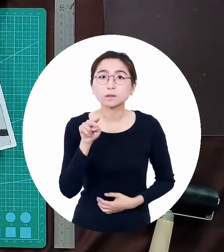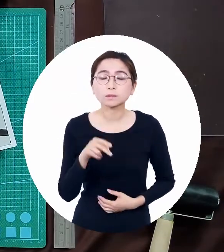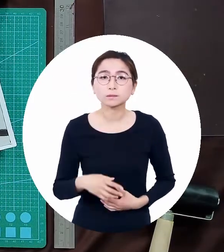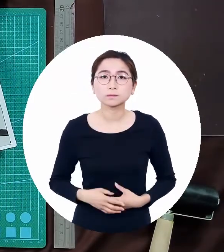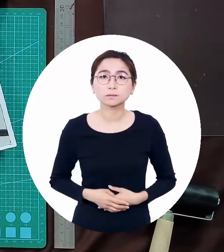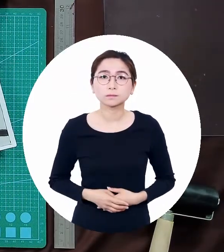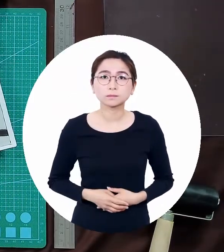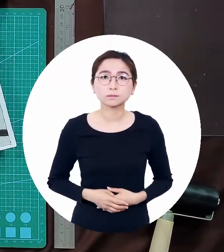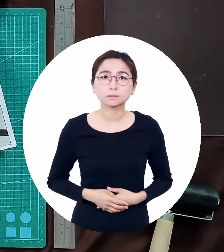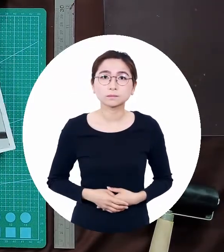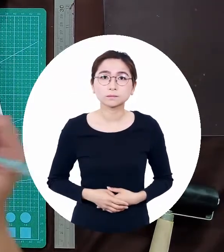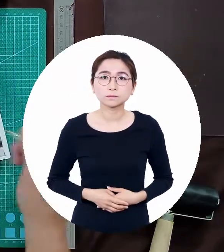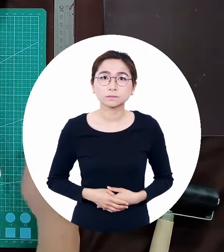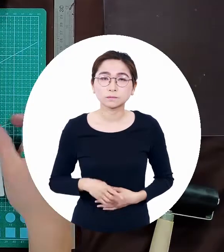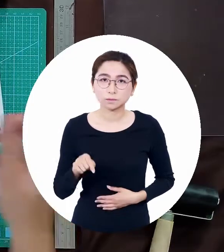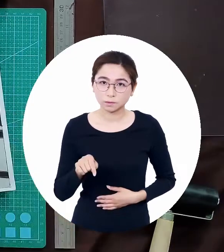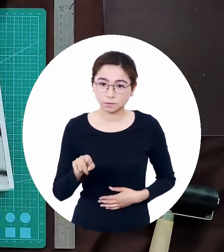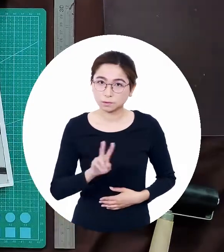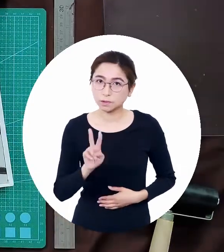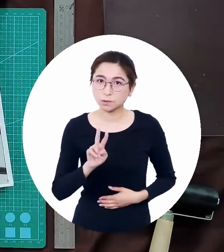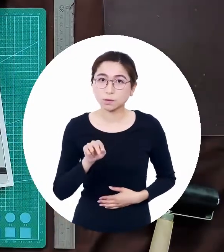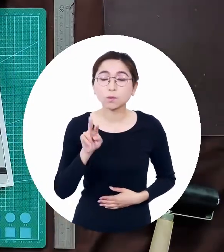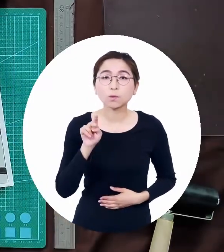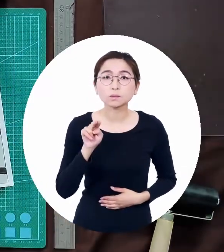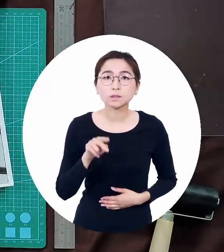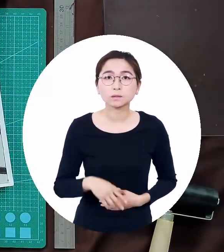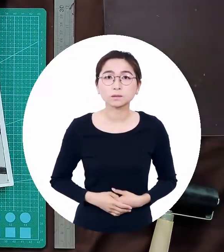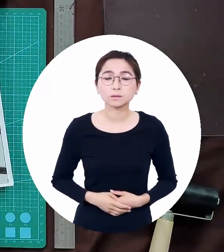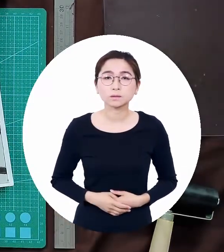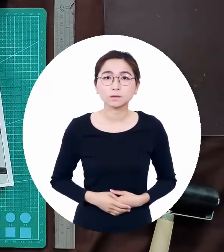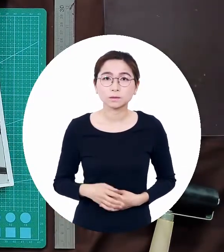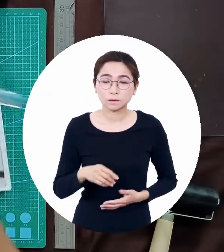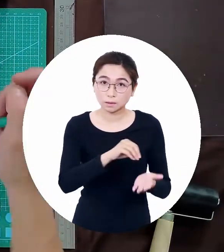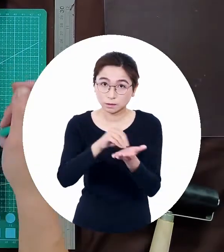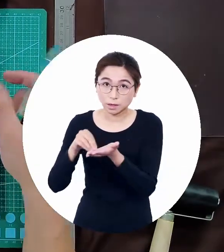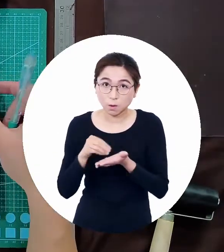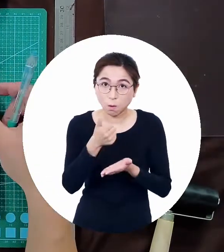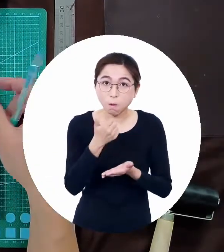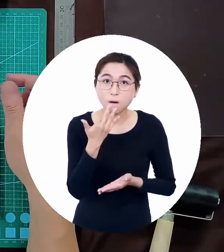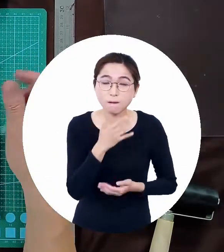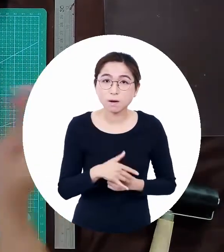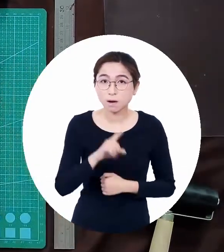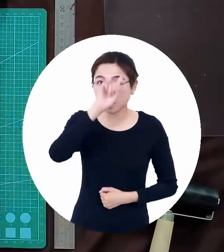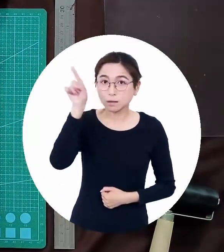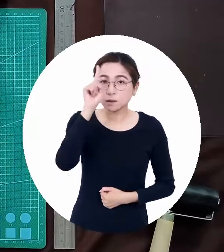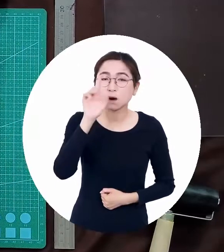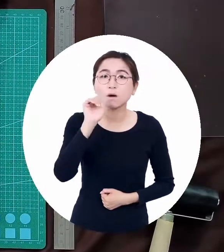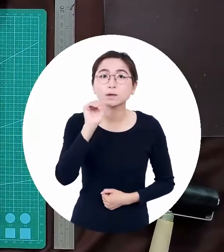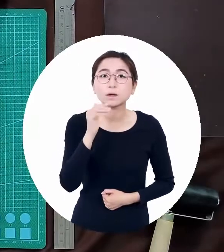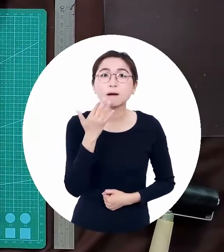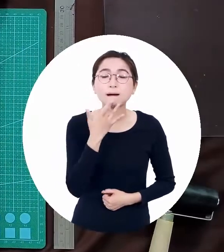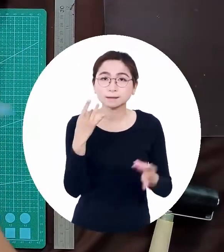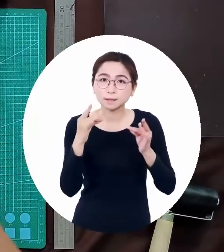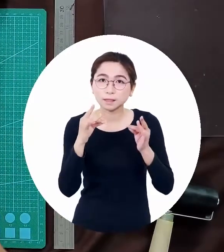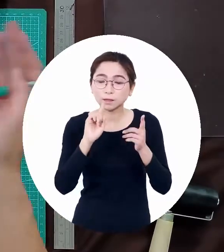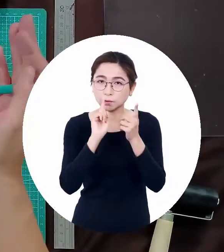用翻綠色啦。咁依個都用綠色啦。我定好曬顏色。咁我哋可以用天咧，可以